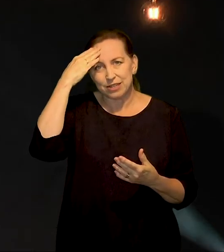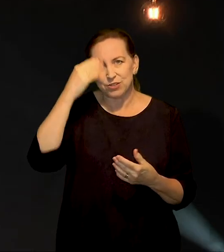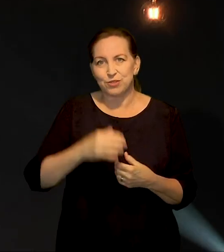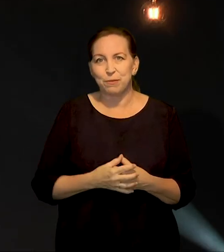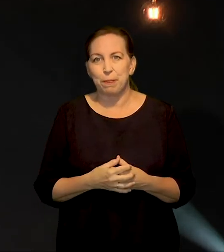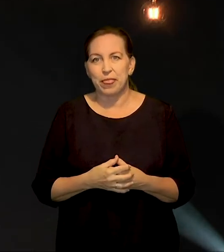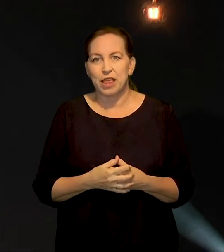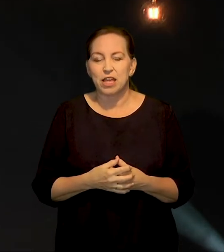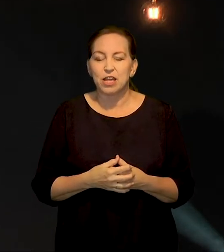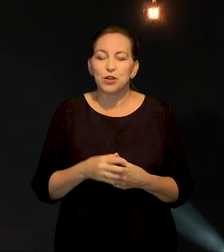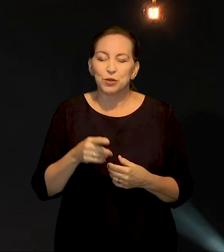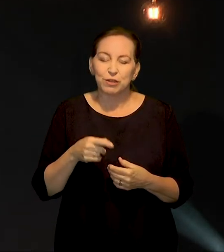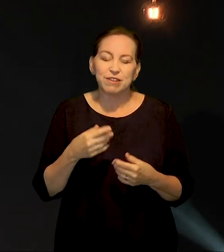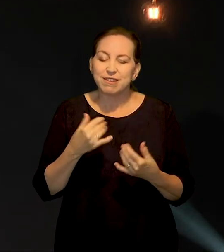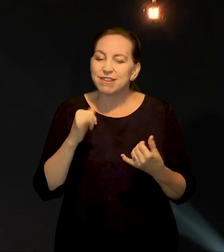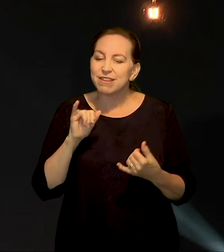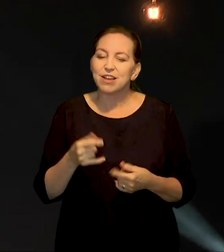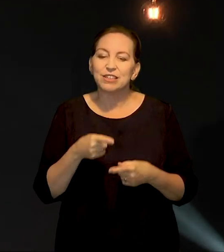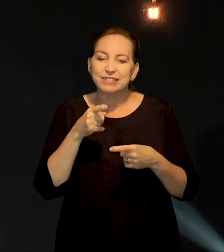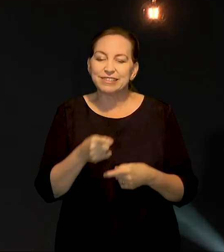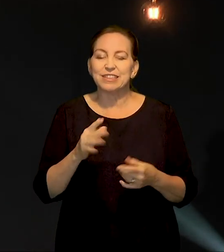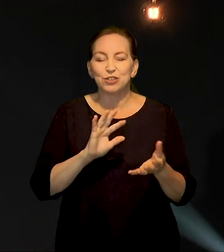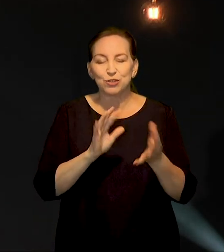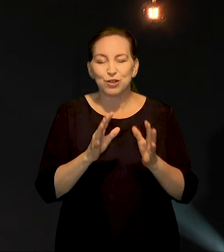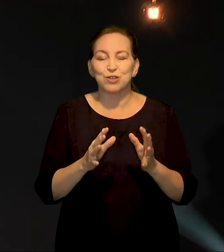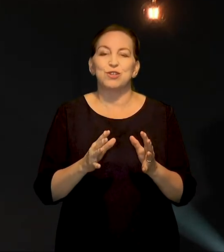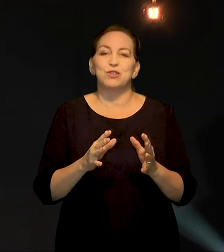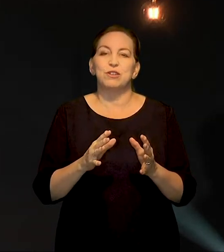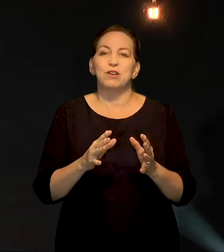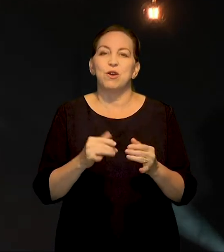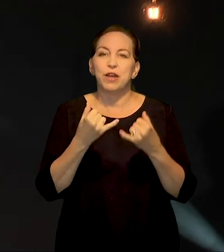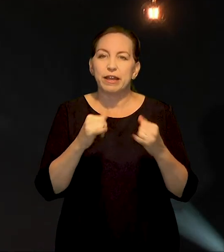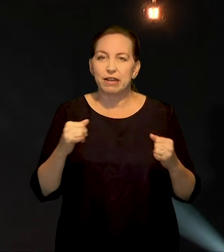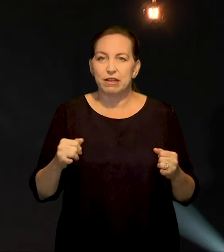jeszcze wrócić? Czy jest jeszcze dla mnie szansa?